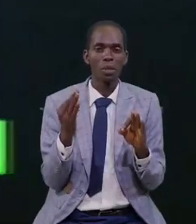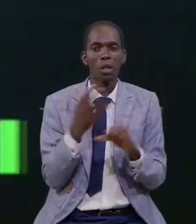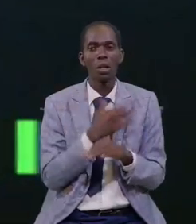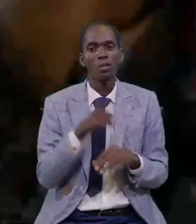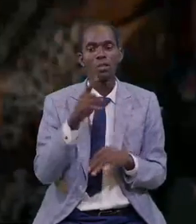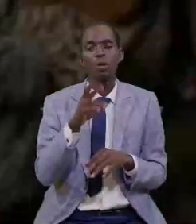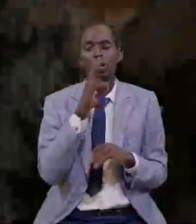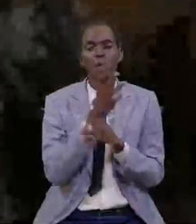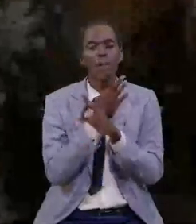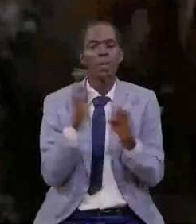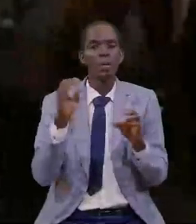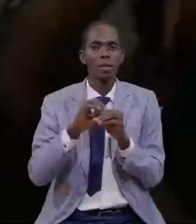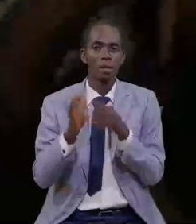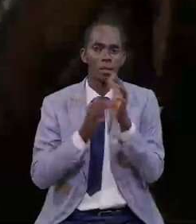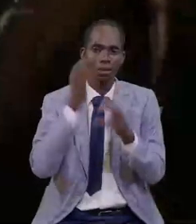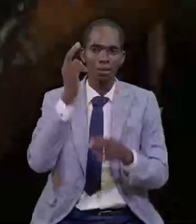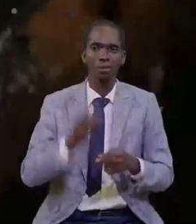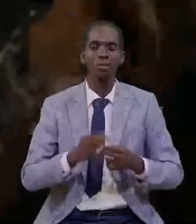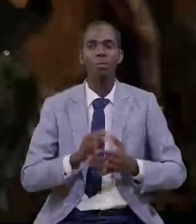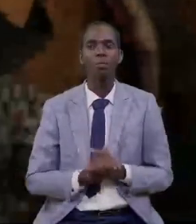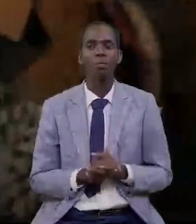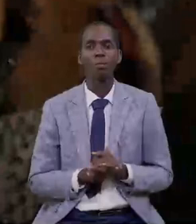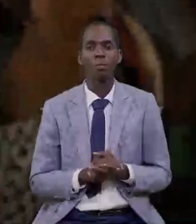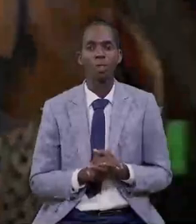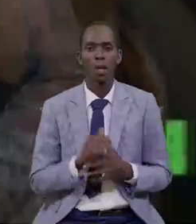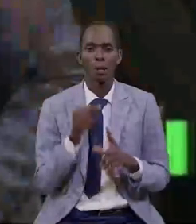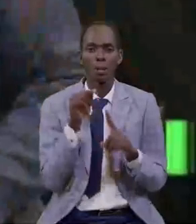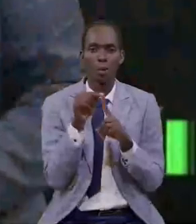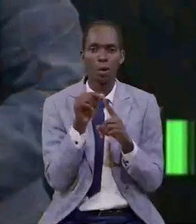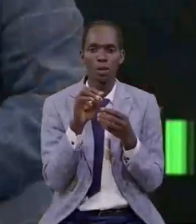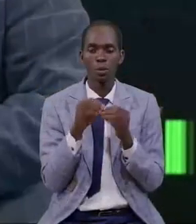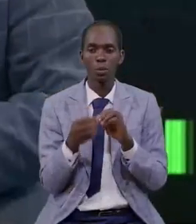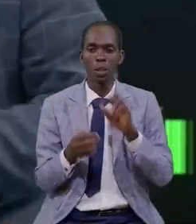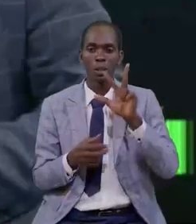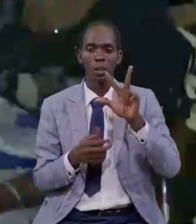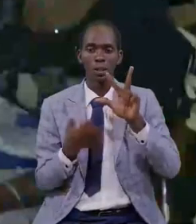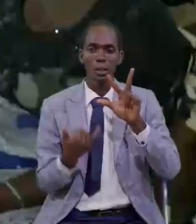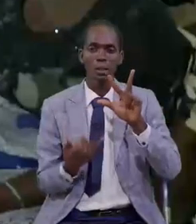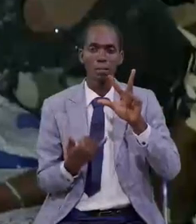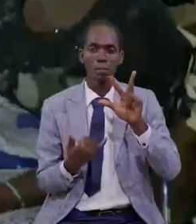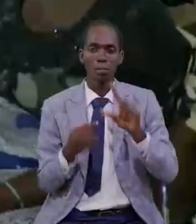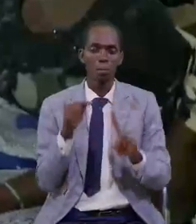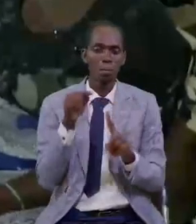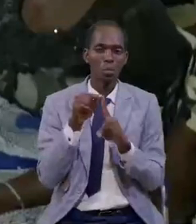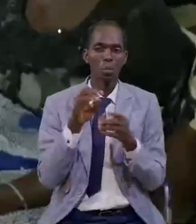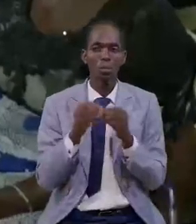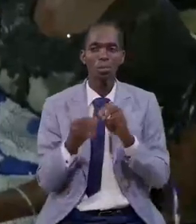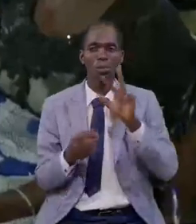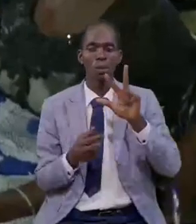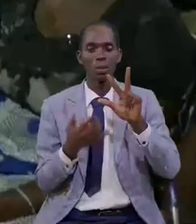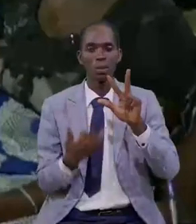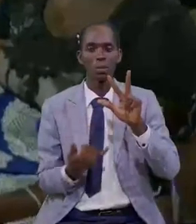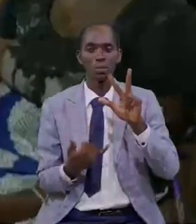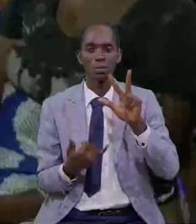es réellement libre au nom de Jésus 3è point maintenant 3è point la